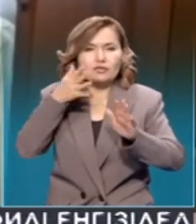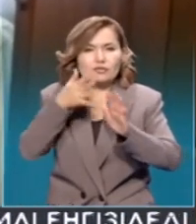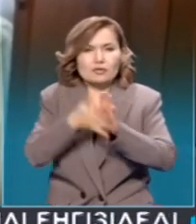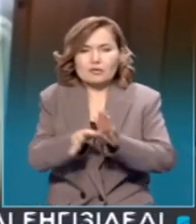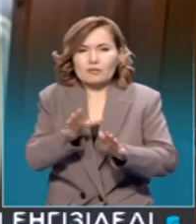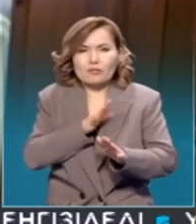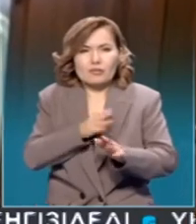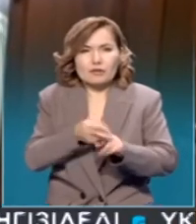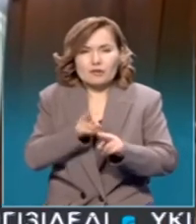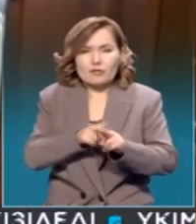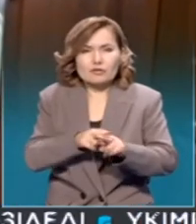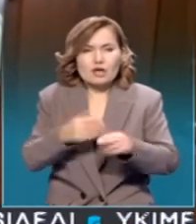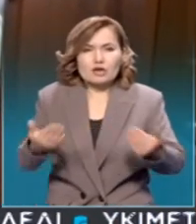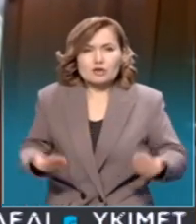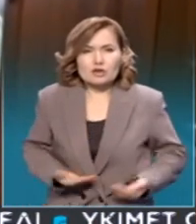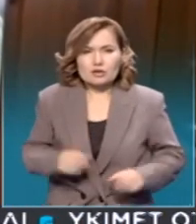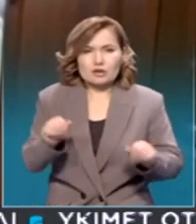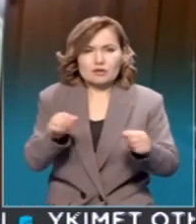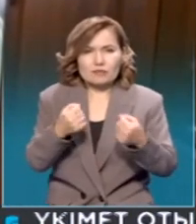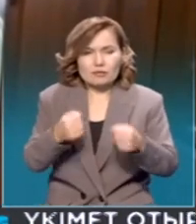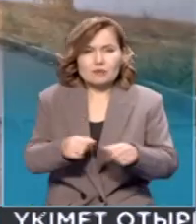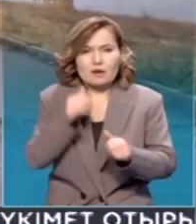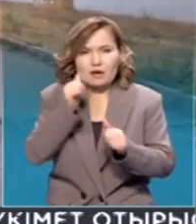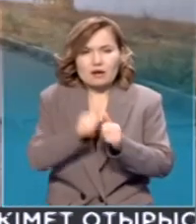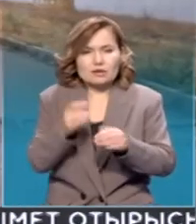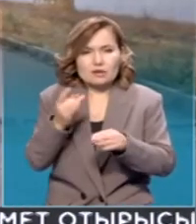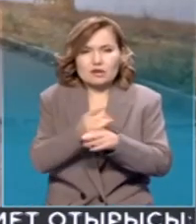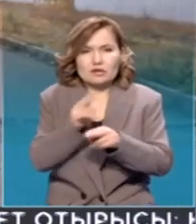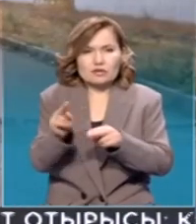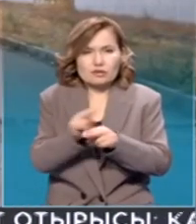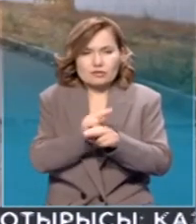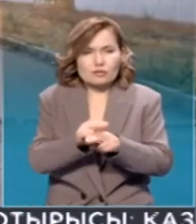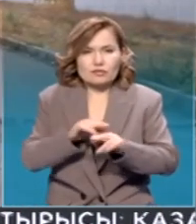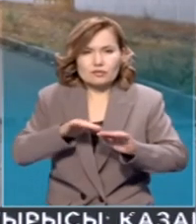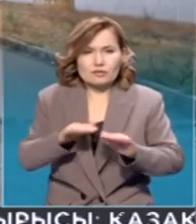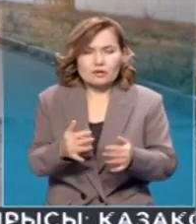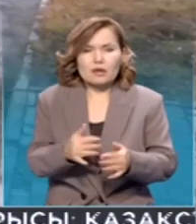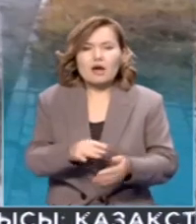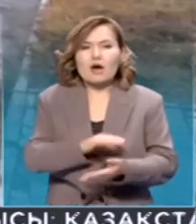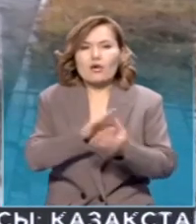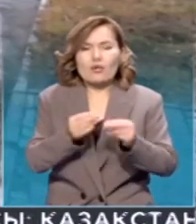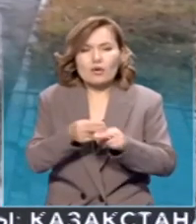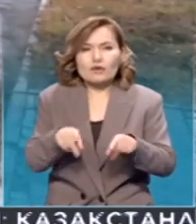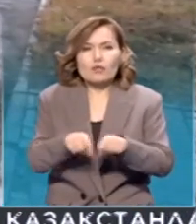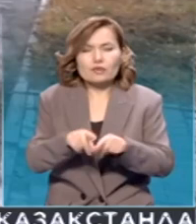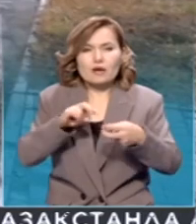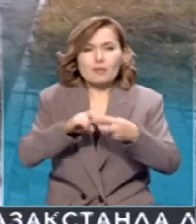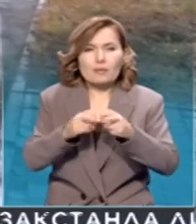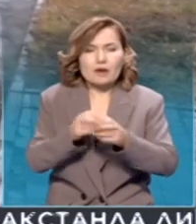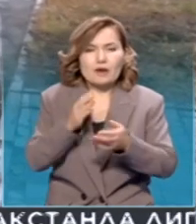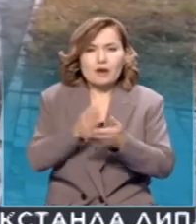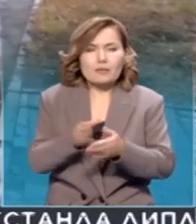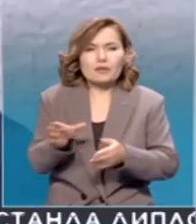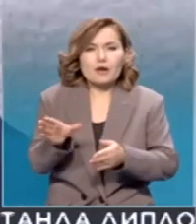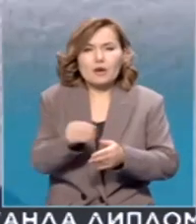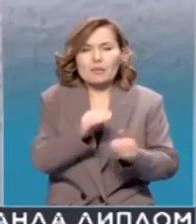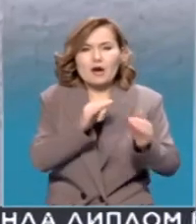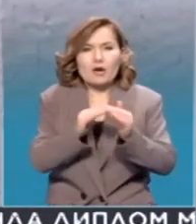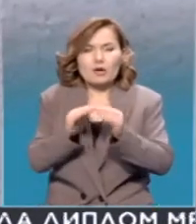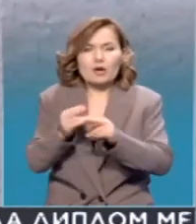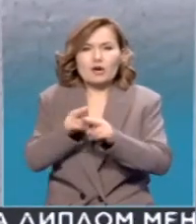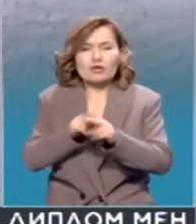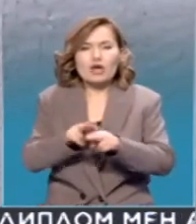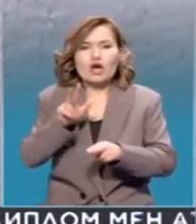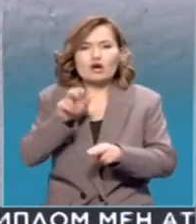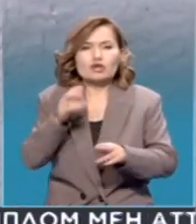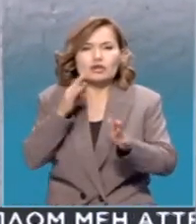жоқ, біз ағартқан да жоқ. Мұны ағартсаң да қайтадан ағады бәрібір. Қалашықтағы баспаналарының басым бөлігінде осындай жағдай. Жалпы бұл ықшам ауданда